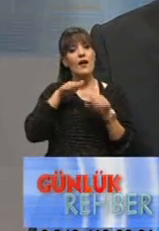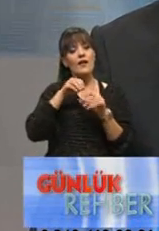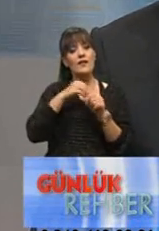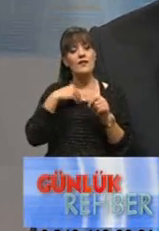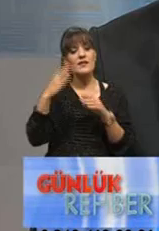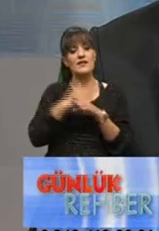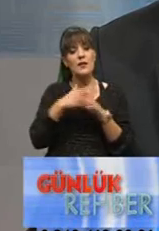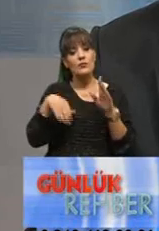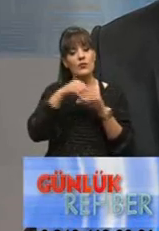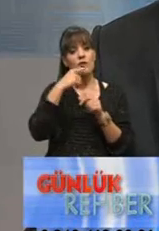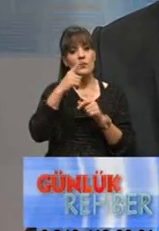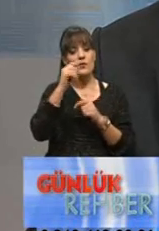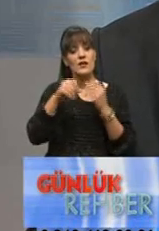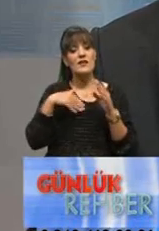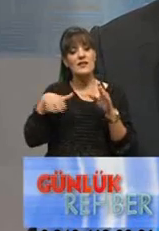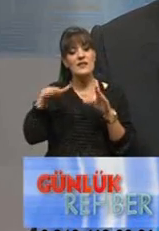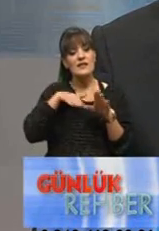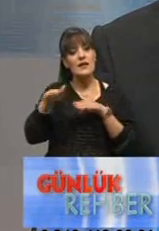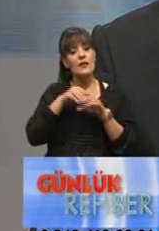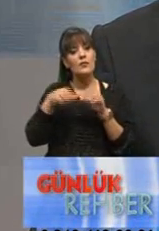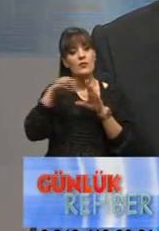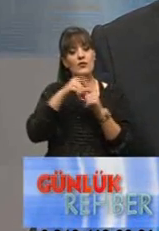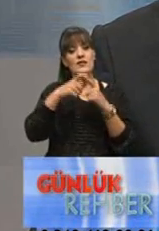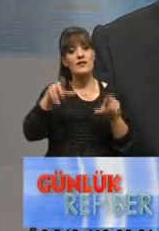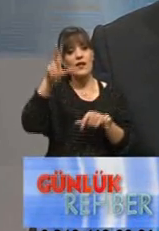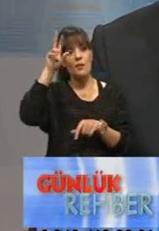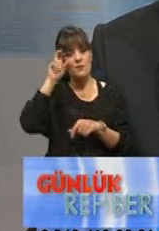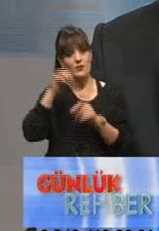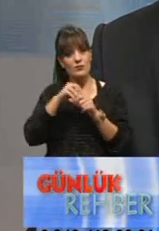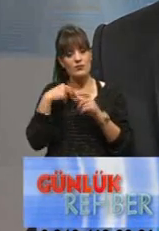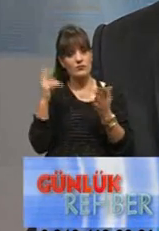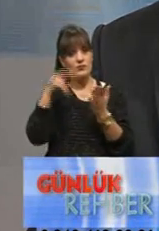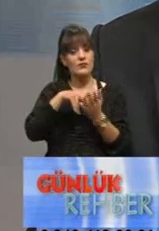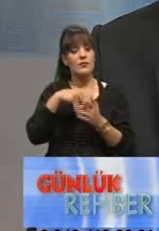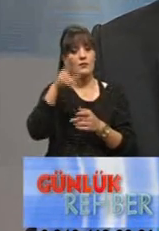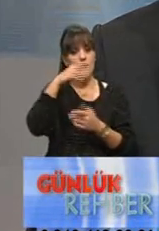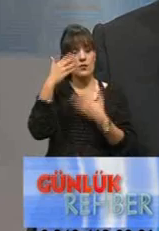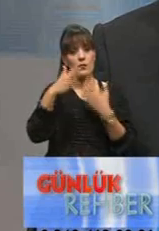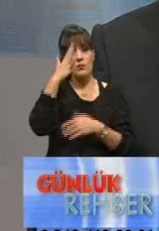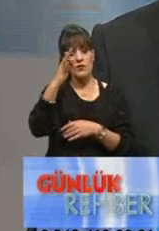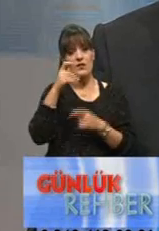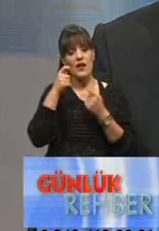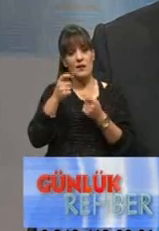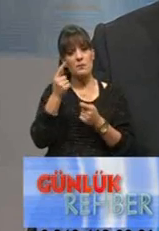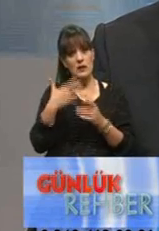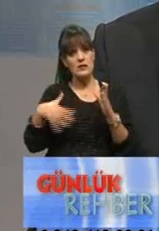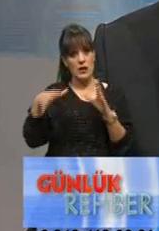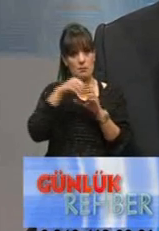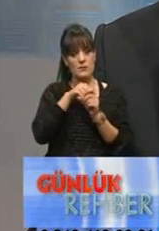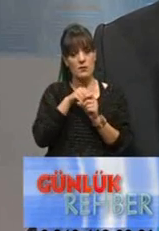dediği olay vardır. Set bütünlüğünü anlatıyoruz. Sahne psikolojisini anlatıyoruz. Yani profesyonel eğitim bayağı bir